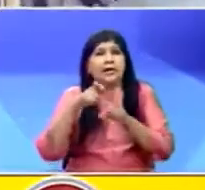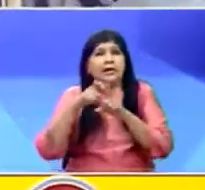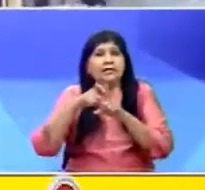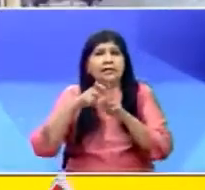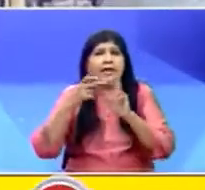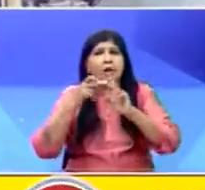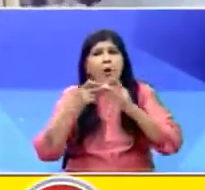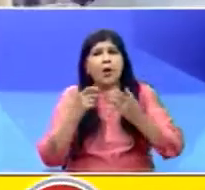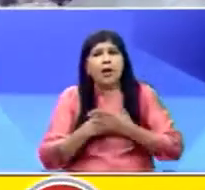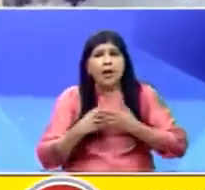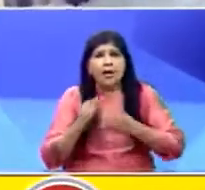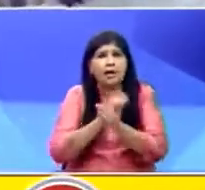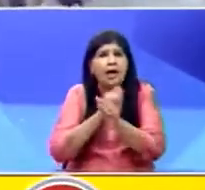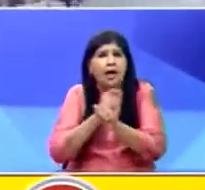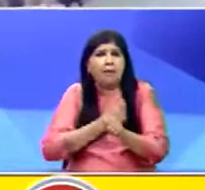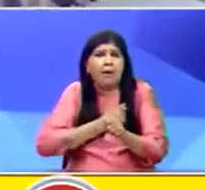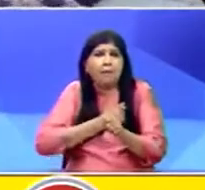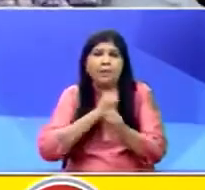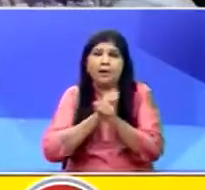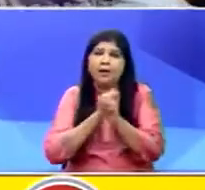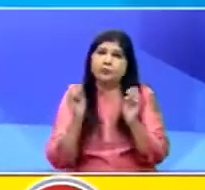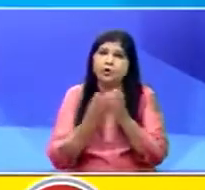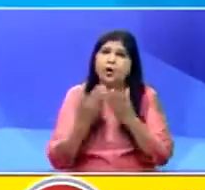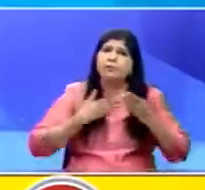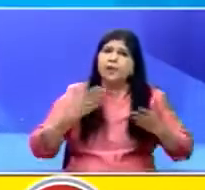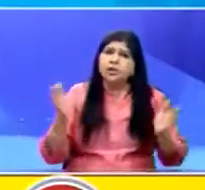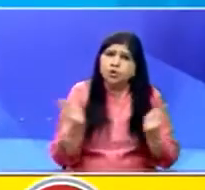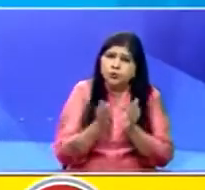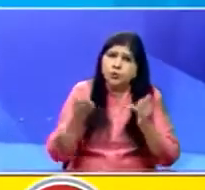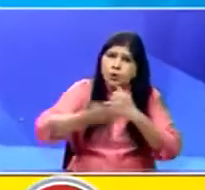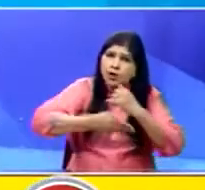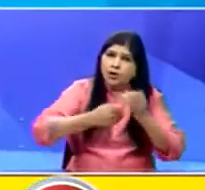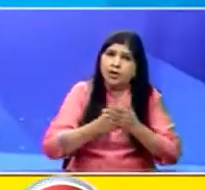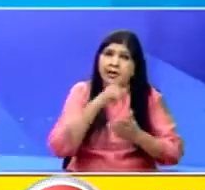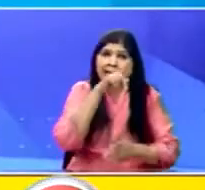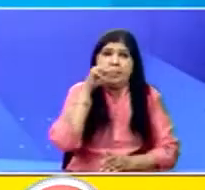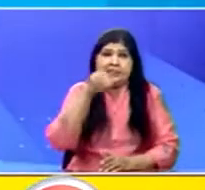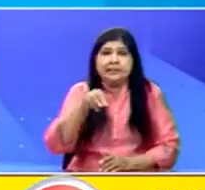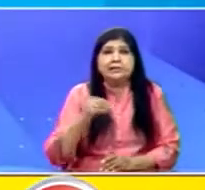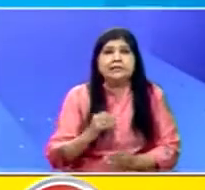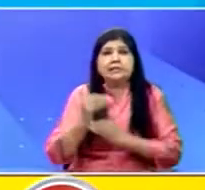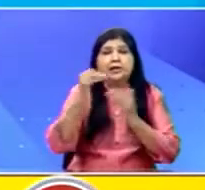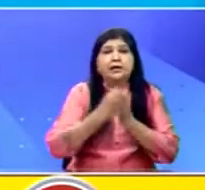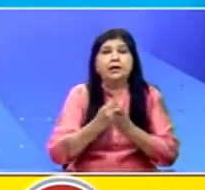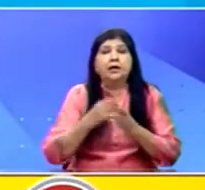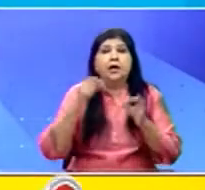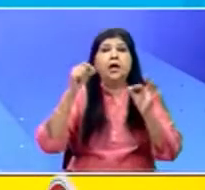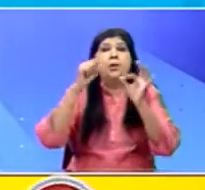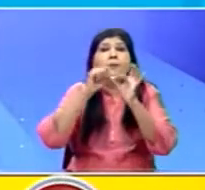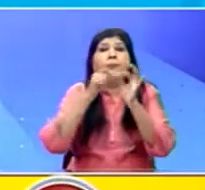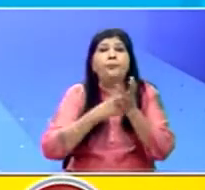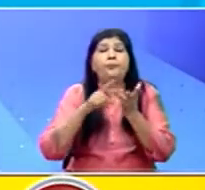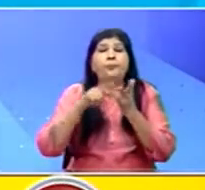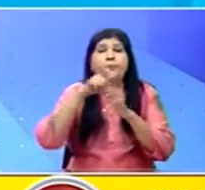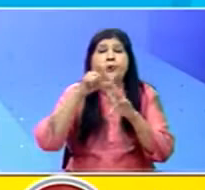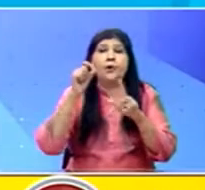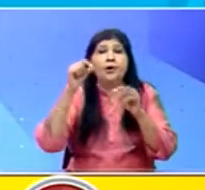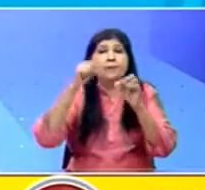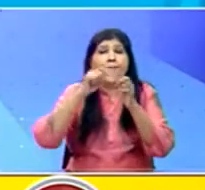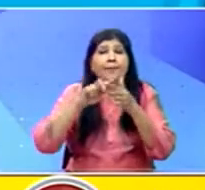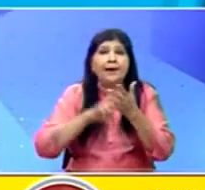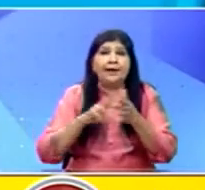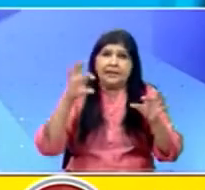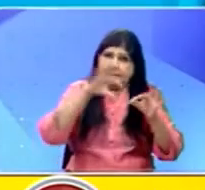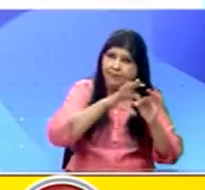है। उन्होंने अपने गांव में 1000 से ज्यादा ब्रॉडबैंड कनेक्शन स्थापित किए हैं।